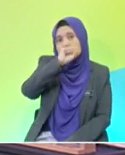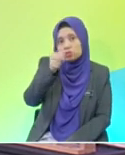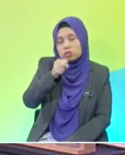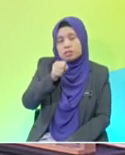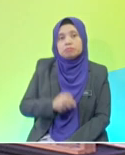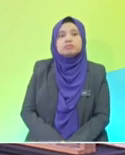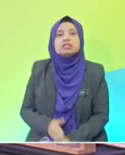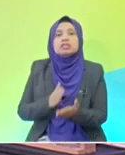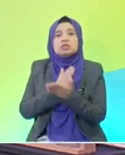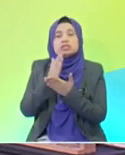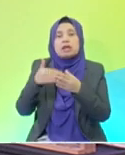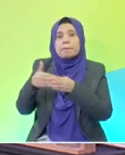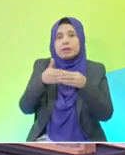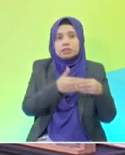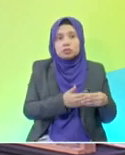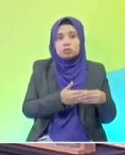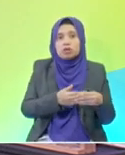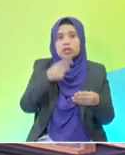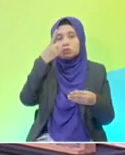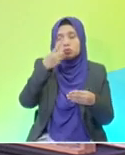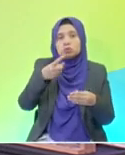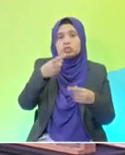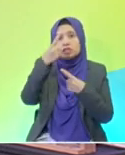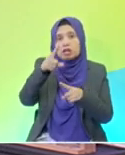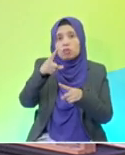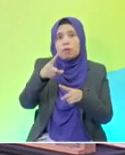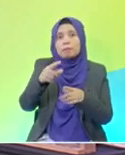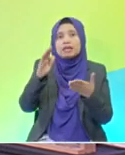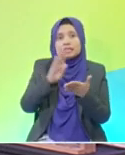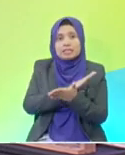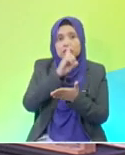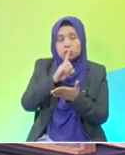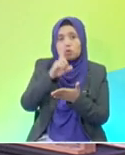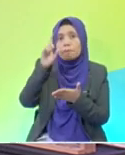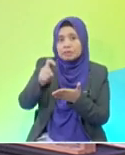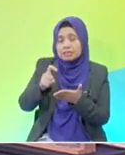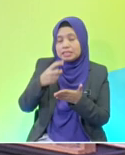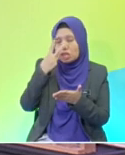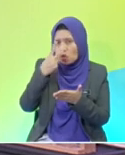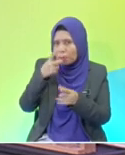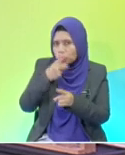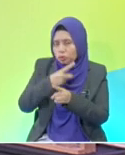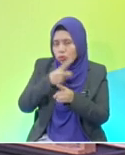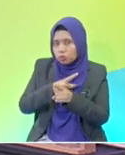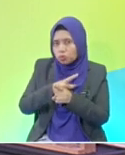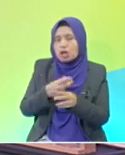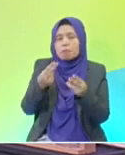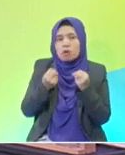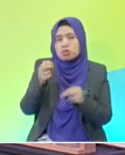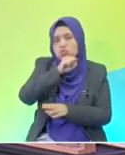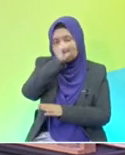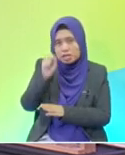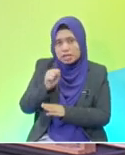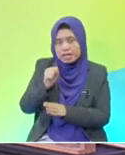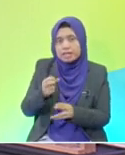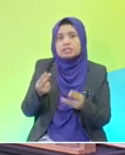soal-soalnya panduan cara untuk menjawab kita satu baca dengan teliti Afrika yang dikehendaki oleh soal dan apakah yang dikehendaki